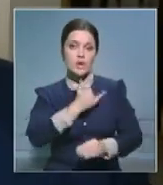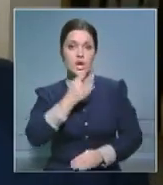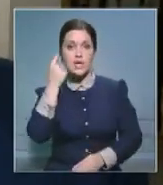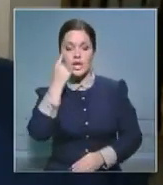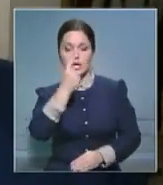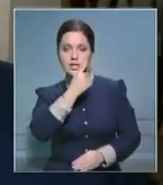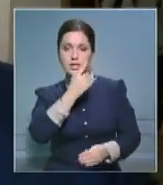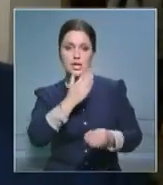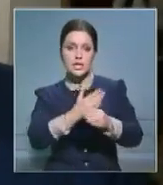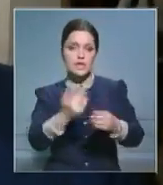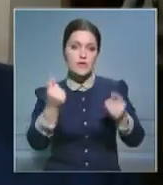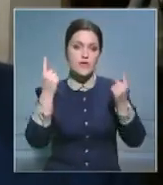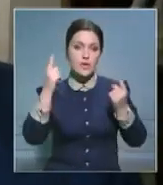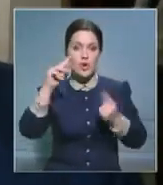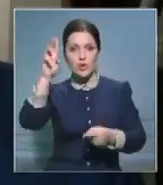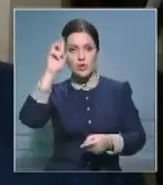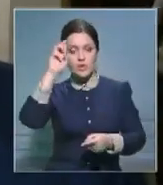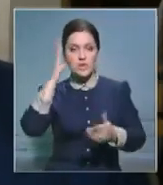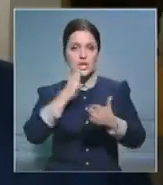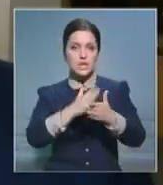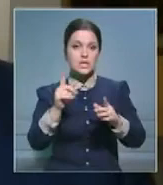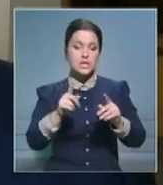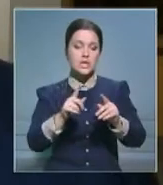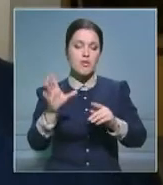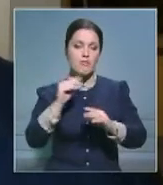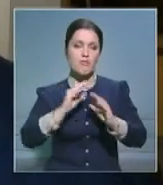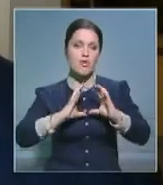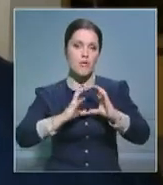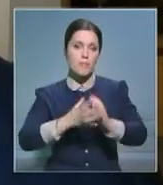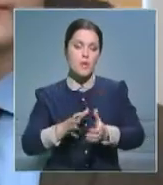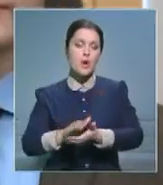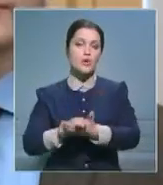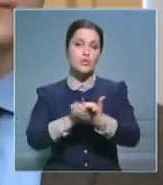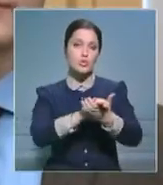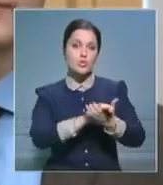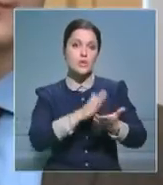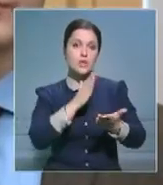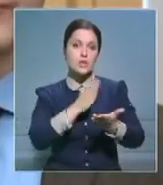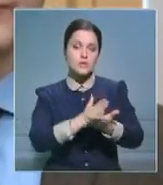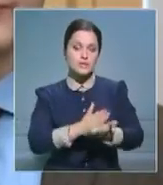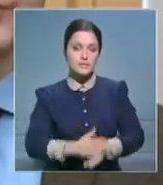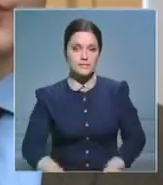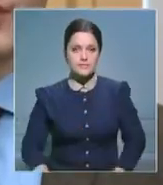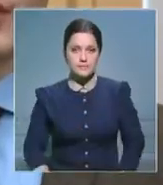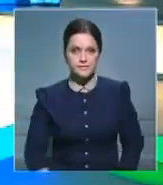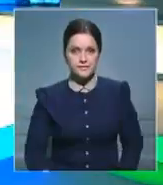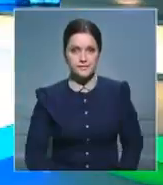государство, которое открыт миру. И для меня он является кумиром.